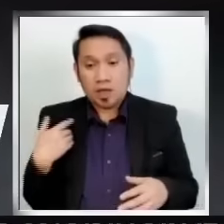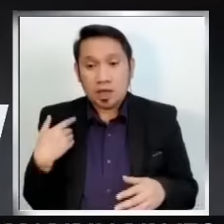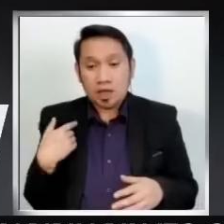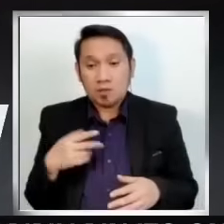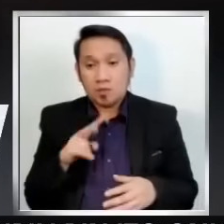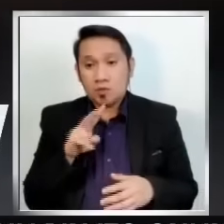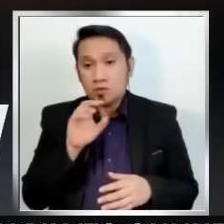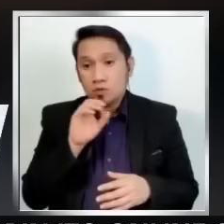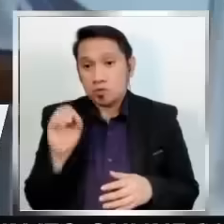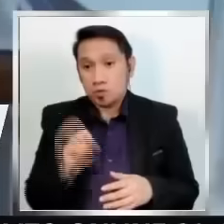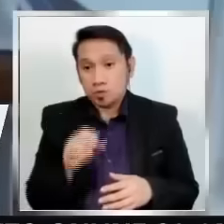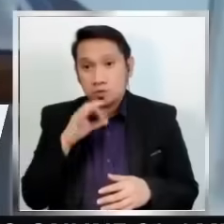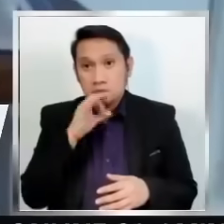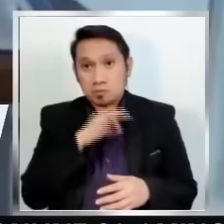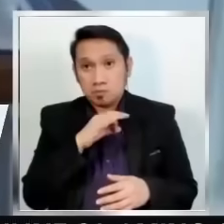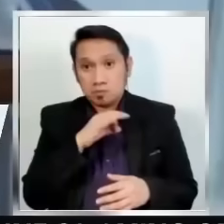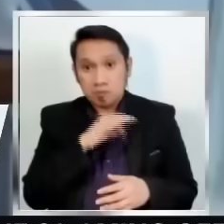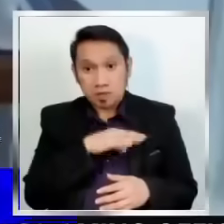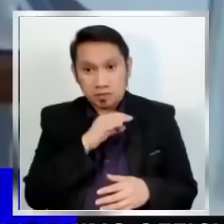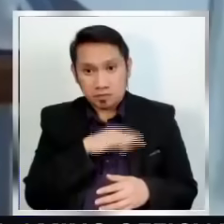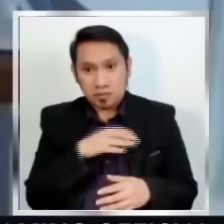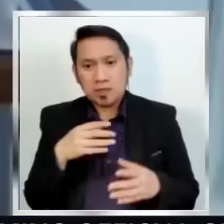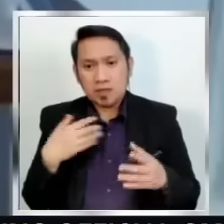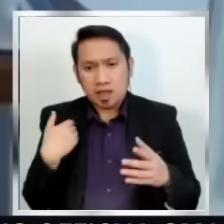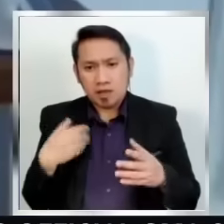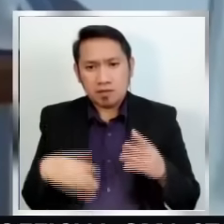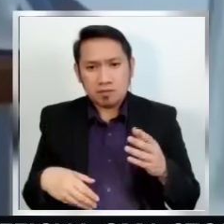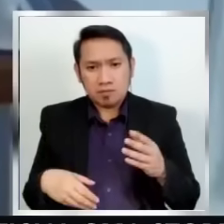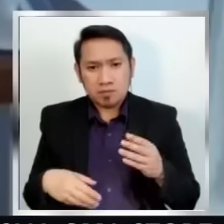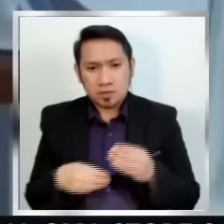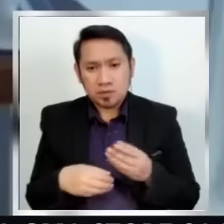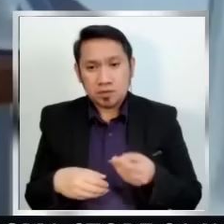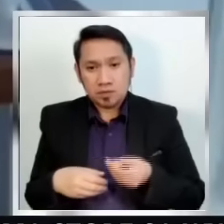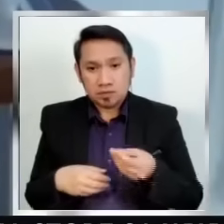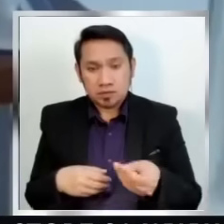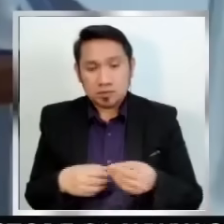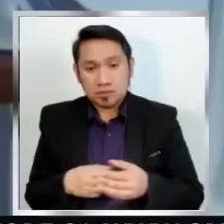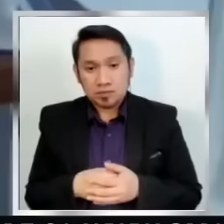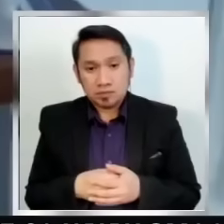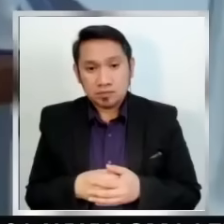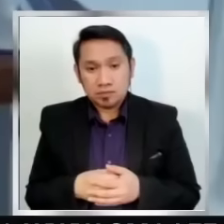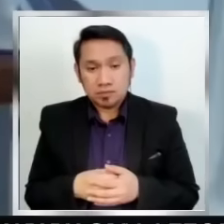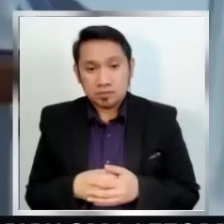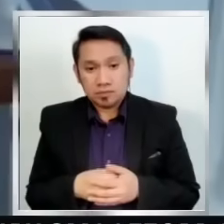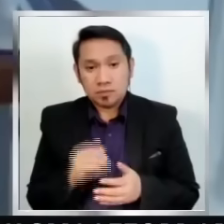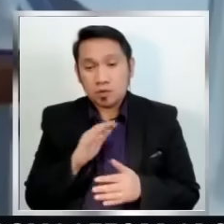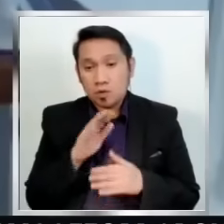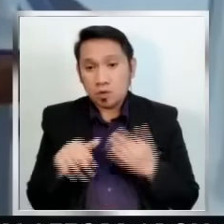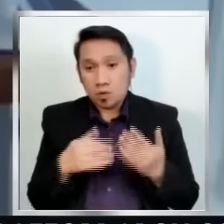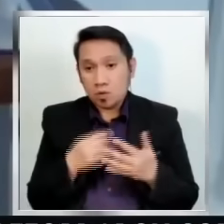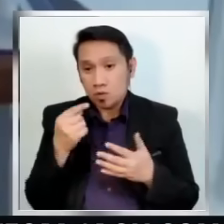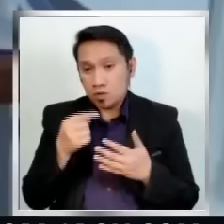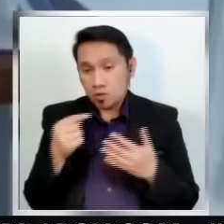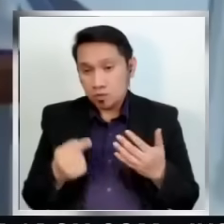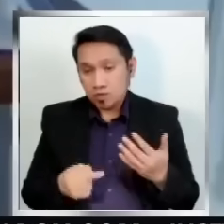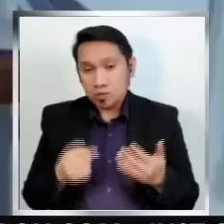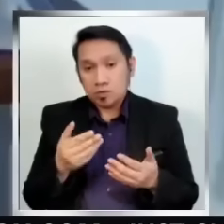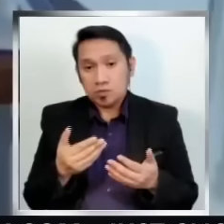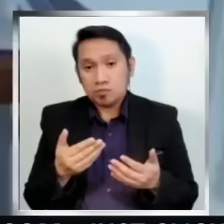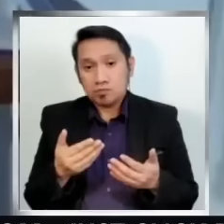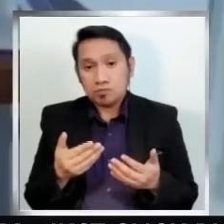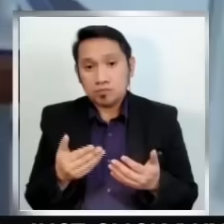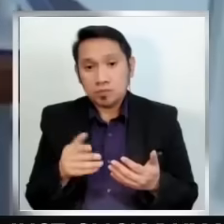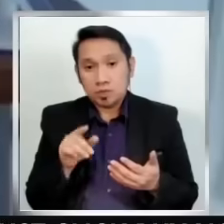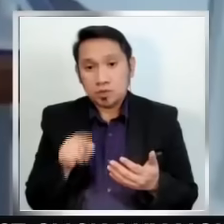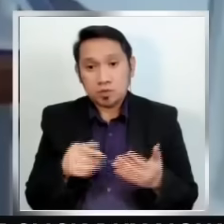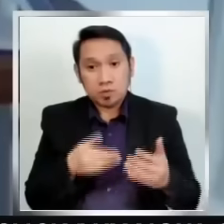gross income. You cross into the commercial space. Then you have all these other rules apply because you're not processing